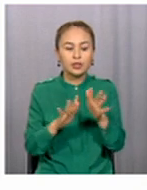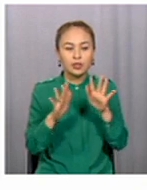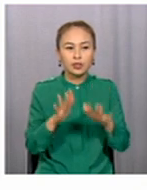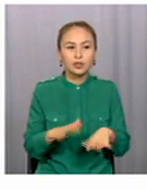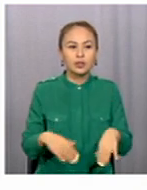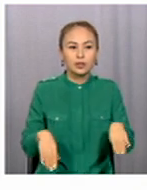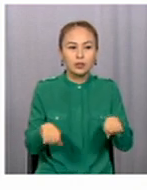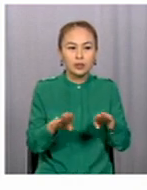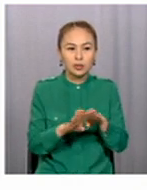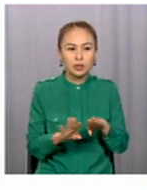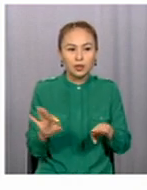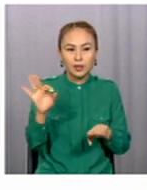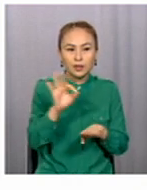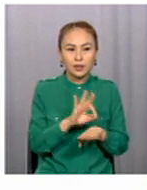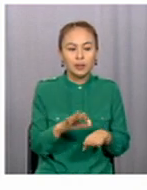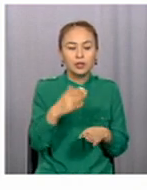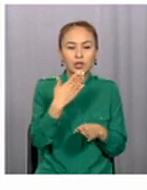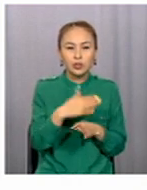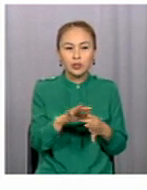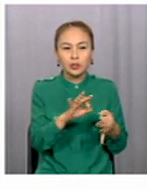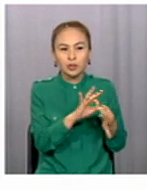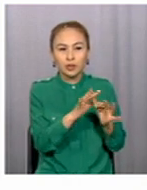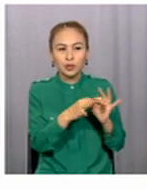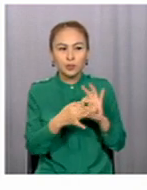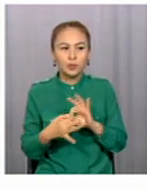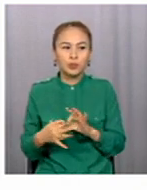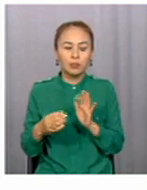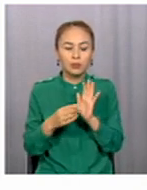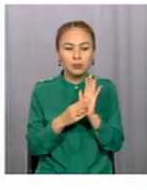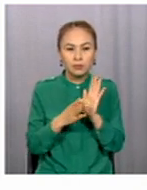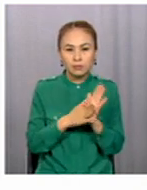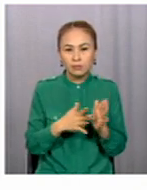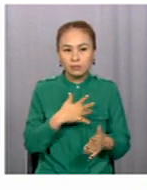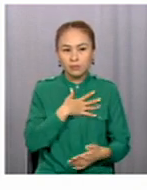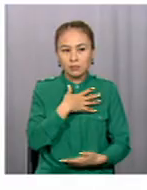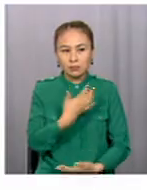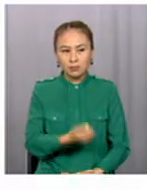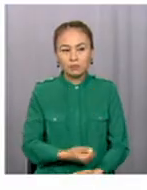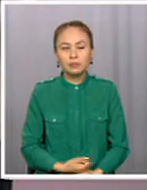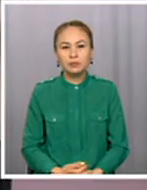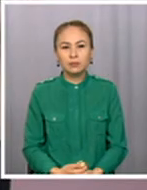саяхаттаған жерлері жайында егжей-тегжейлі білуге талпынады.